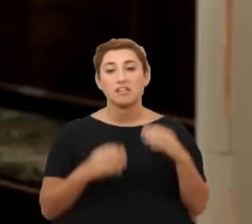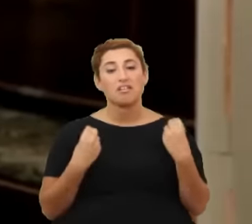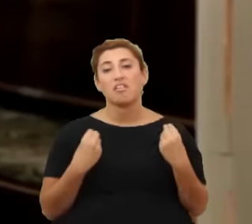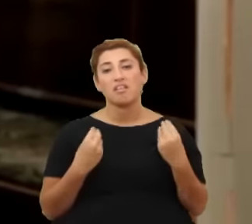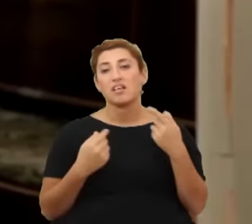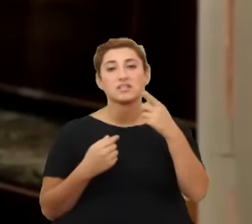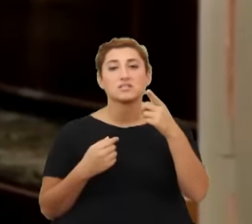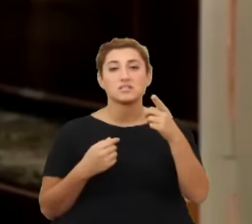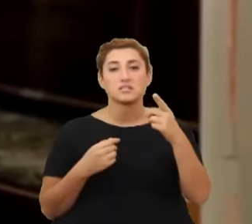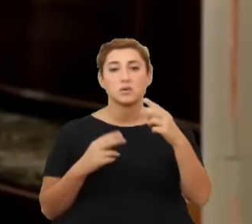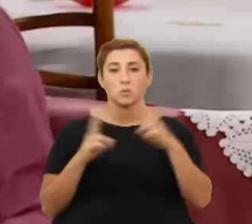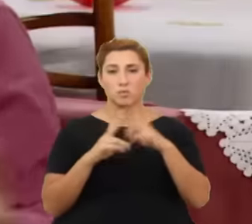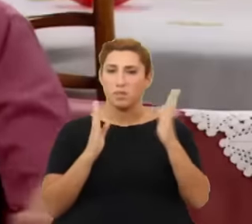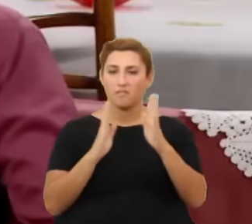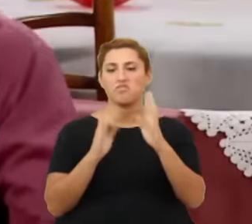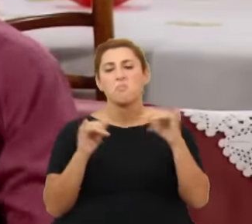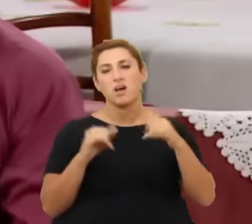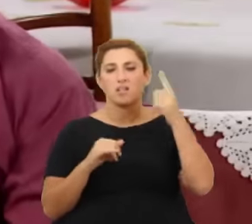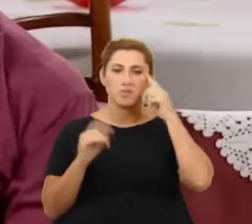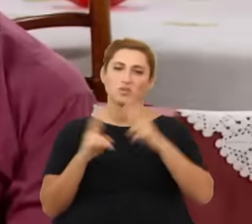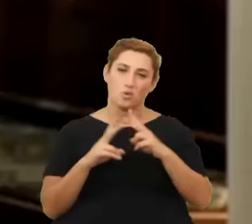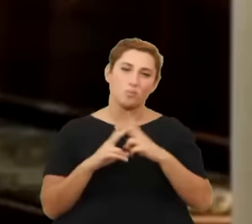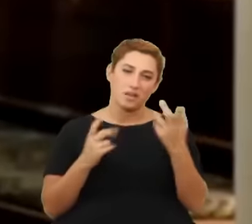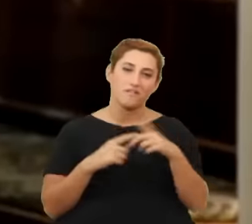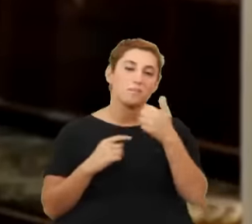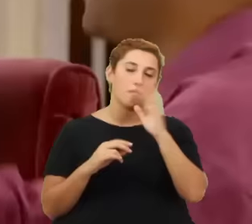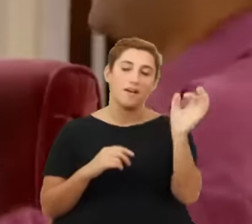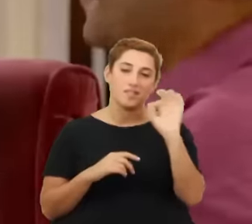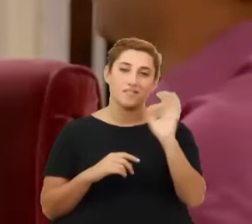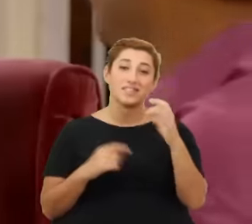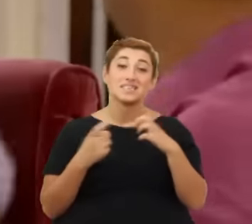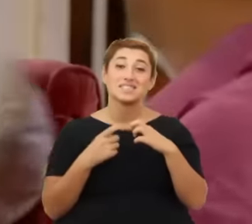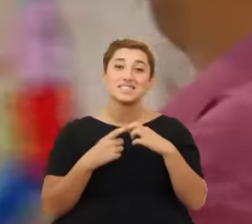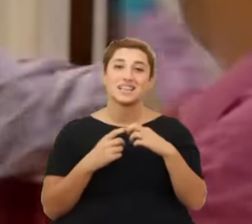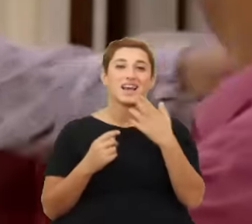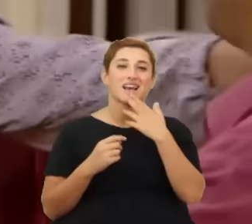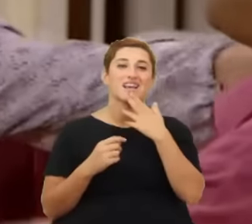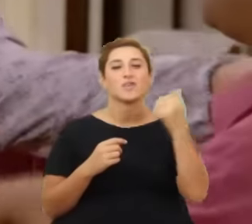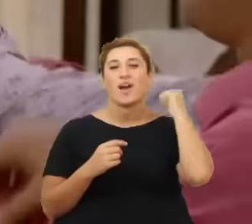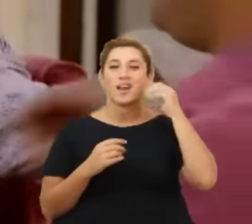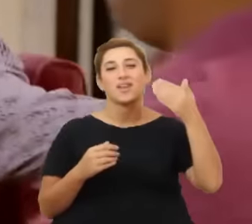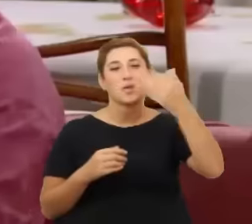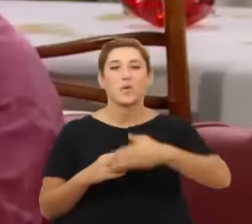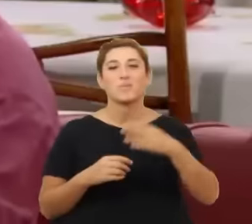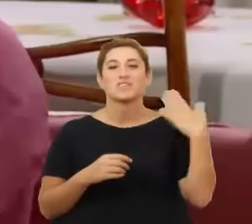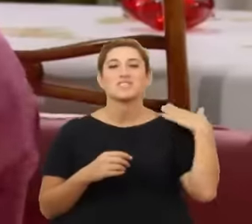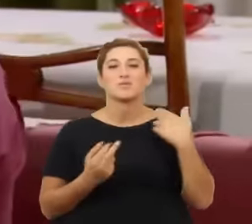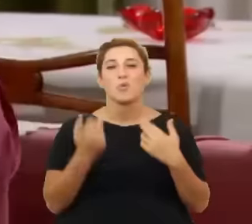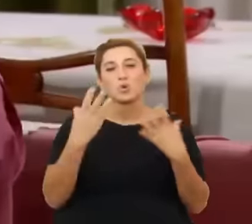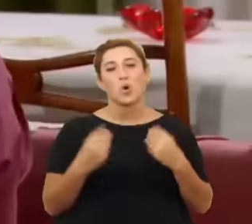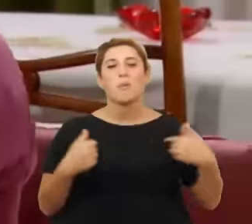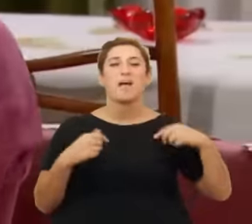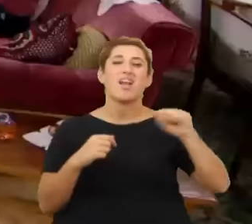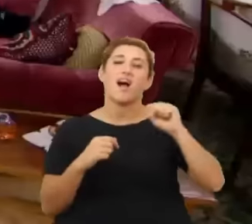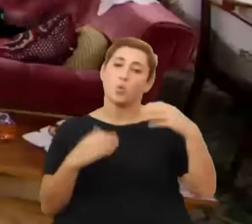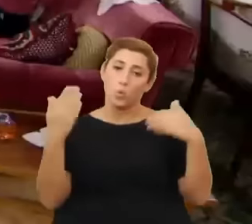İyiyiz ya. Sizin komiserlik devam değil mi? Devam aynen. Başkomiserlik yalnız Fehmi abi. Evet. Rıza, kadın olam hele şunu arkana koy bak. Sırtın boşta kalmış.